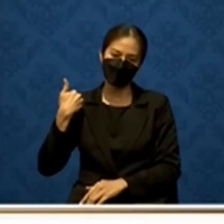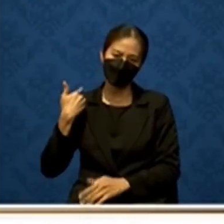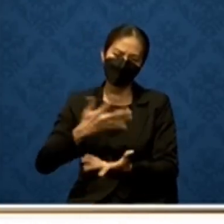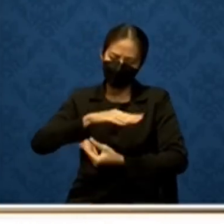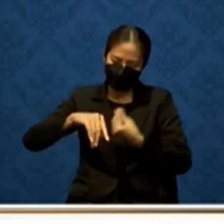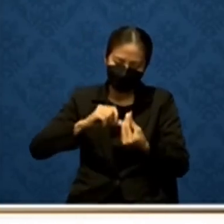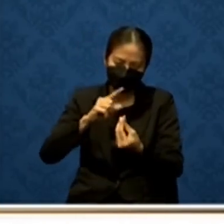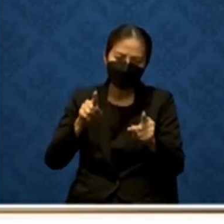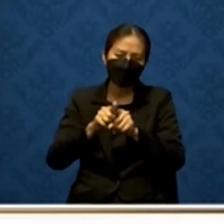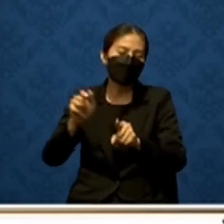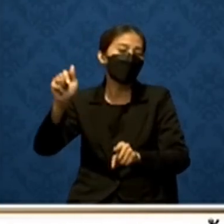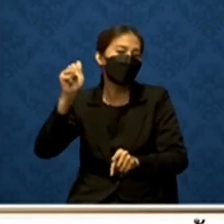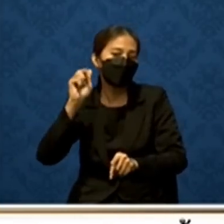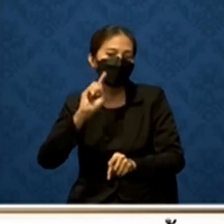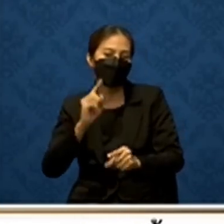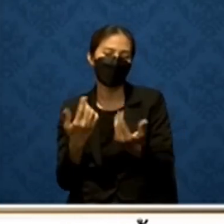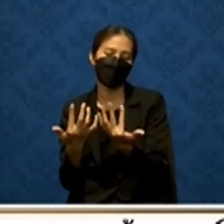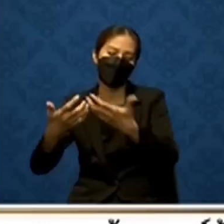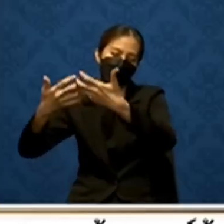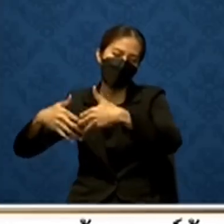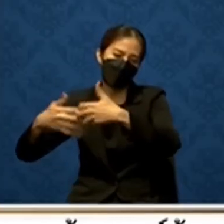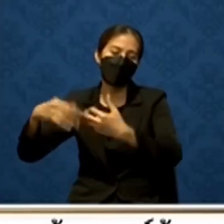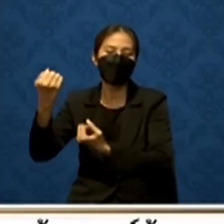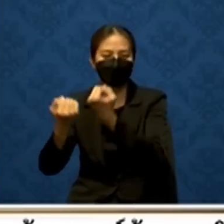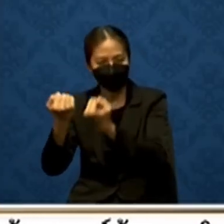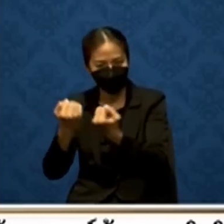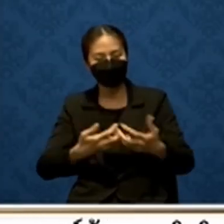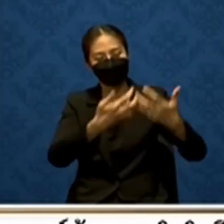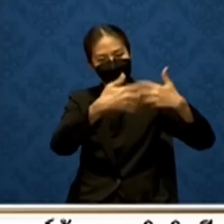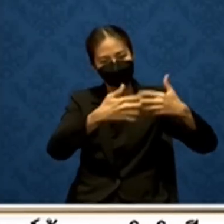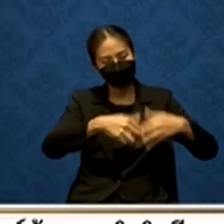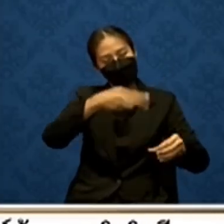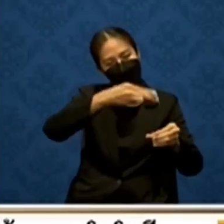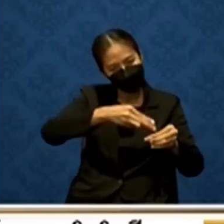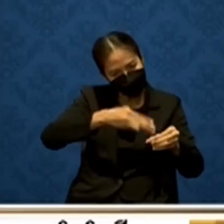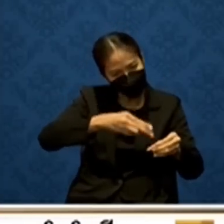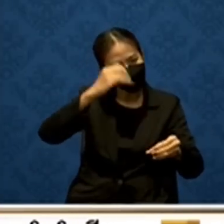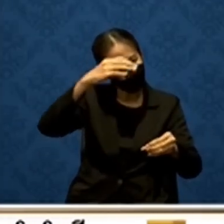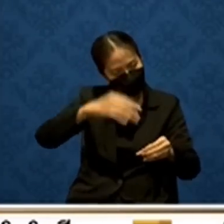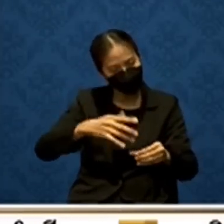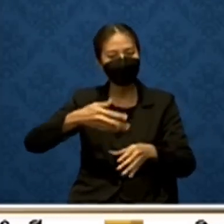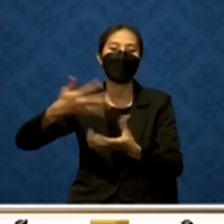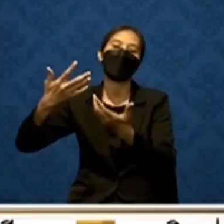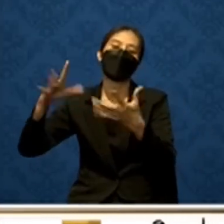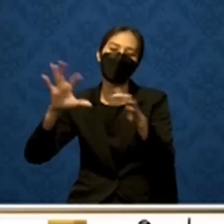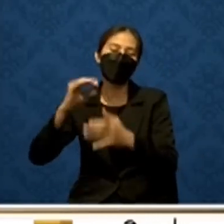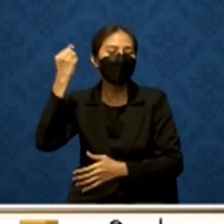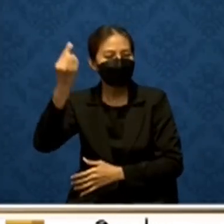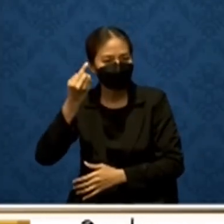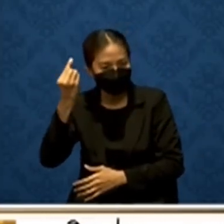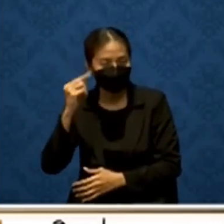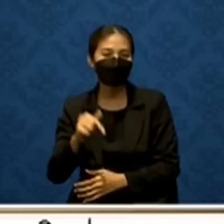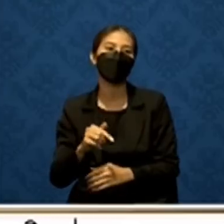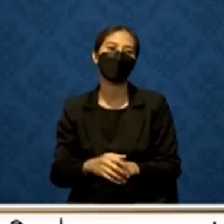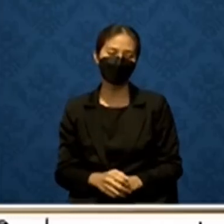แบบเดิมเน้นที่อตสหกรมยานยนต์ เ้ทอตสาหกรมพลงงานแล้วกเน้ทอุตสหกรรมทองเที่ยวเศรษกินอกระบบของประเทศ